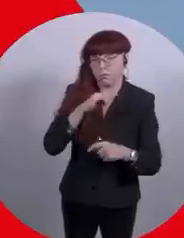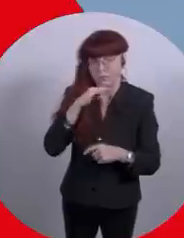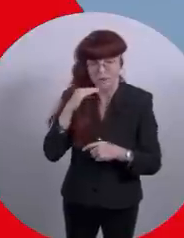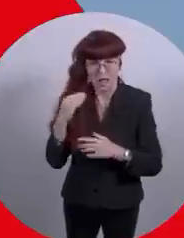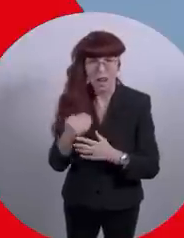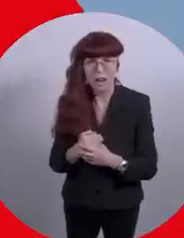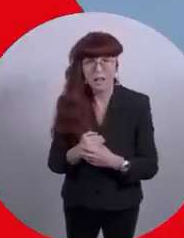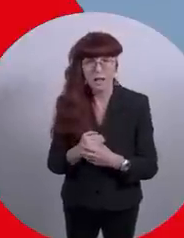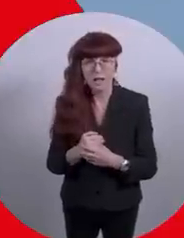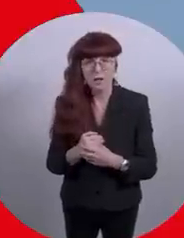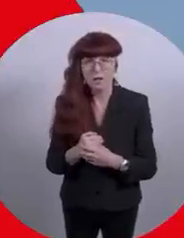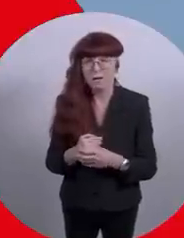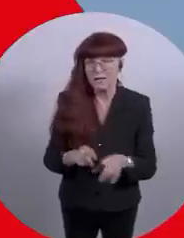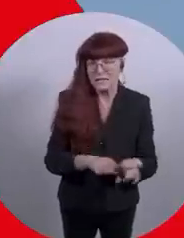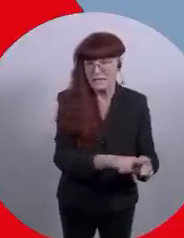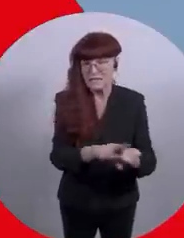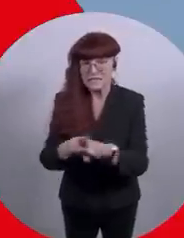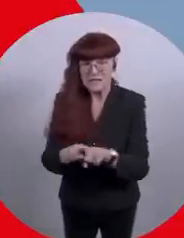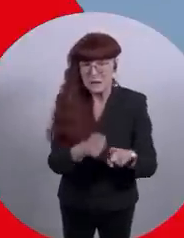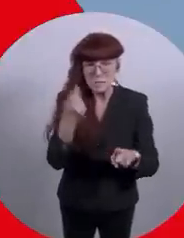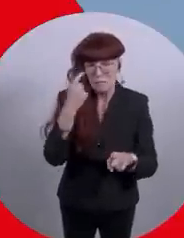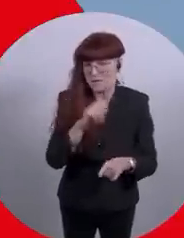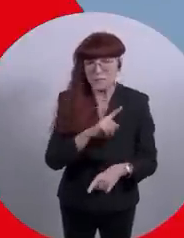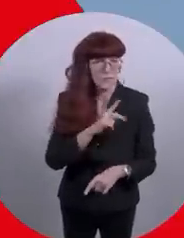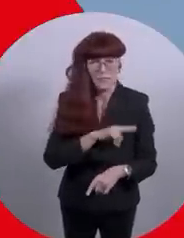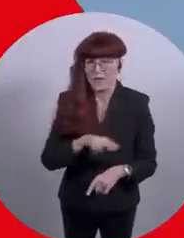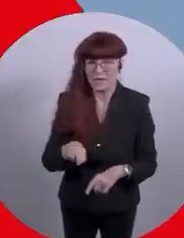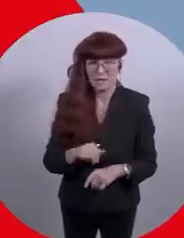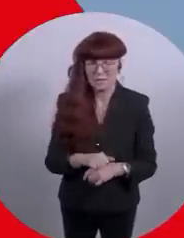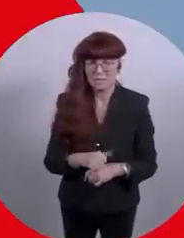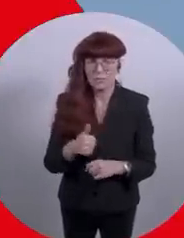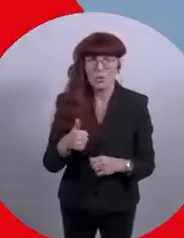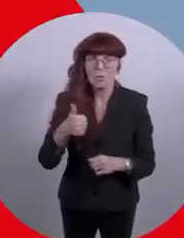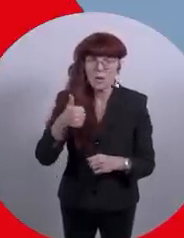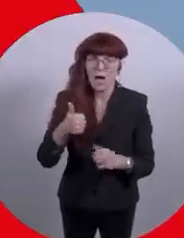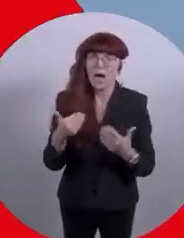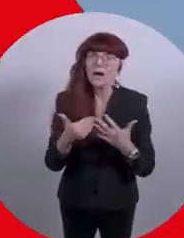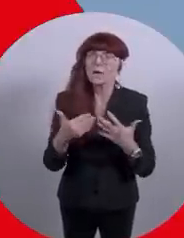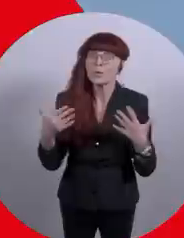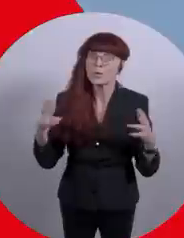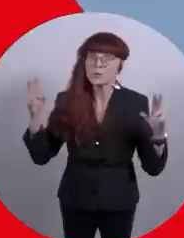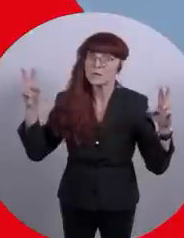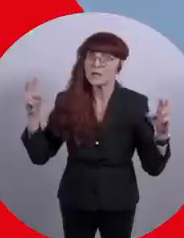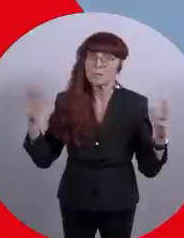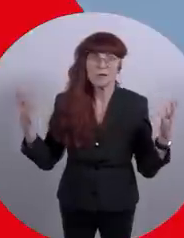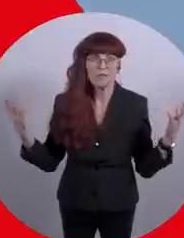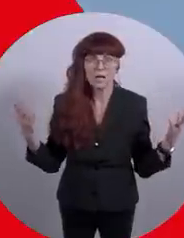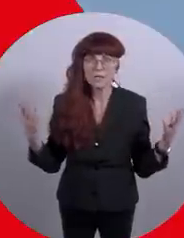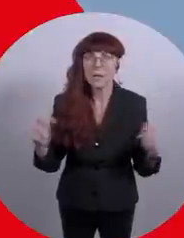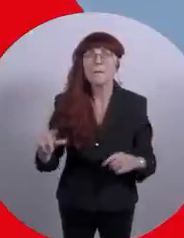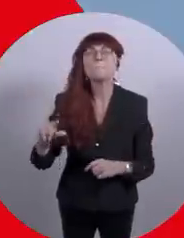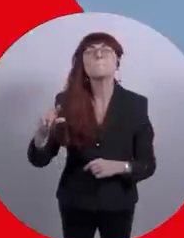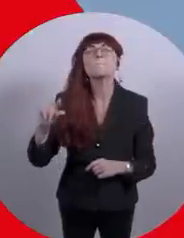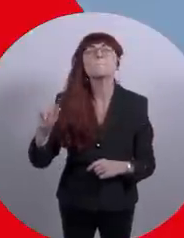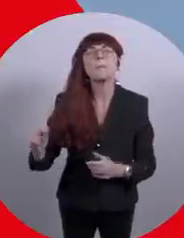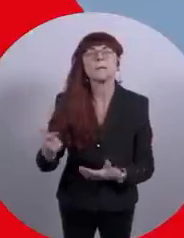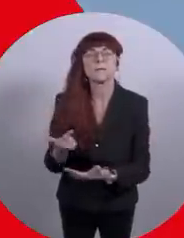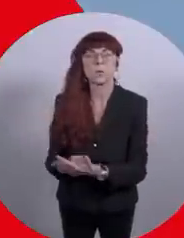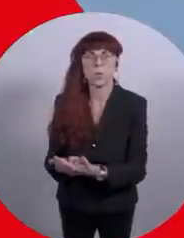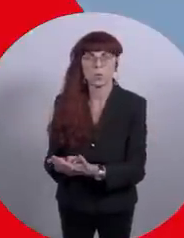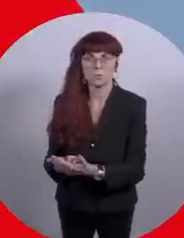nicht deine Meinung war und ein riesiges Thema in dieser Frage ist sicherlich der Mindestlohn